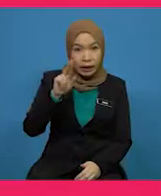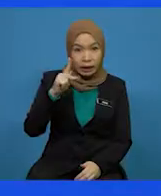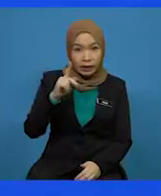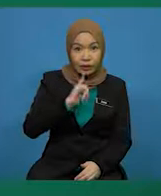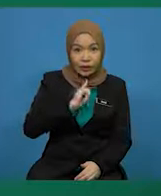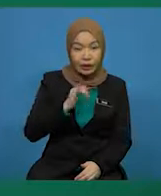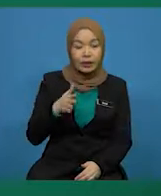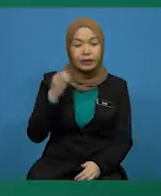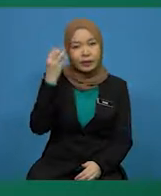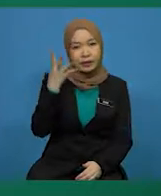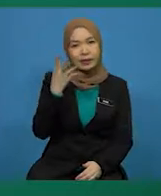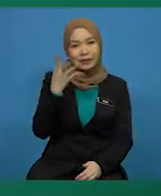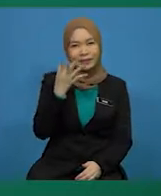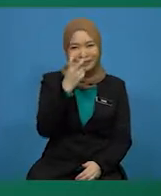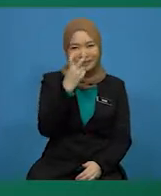ini?